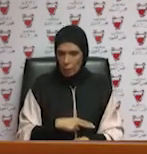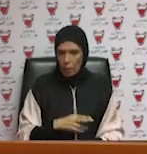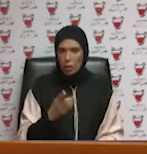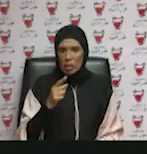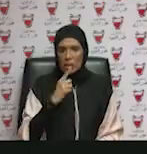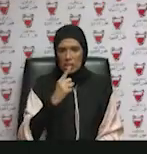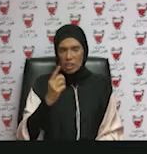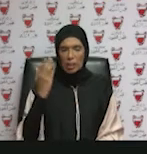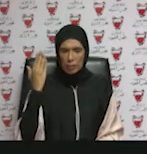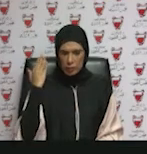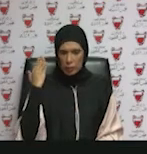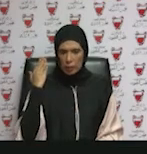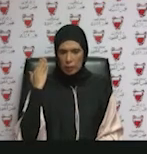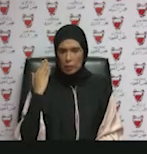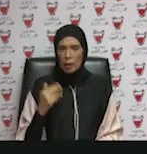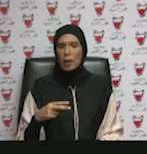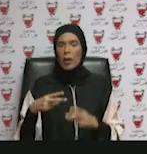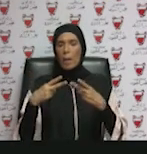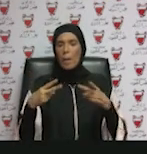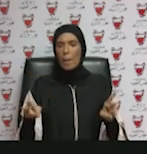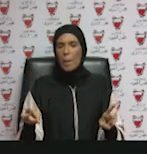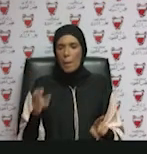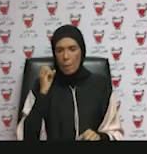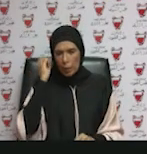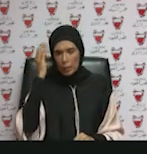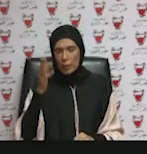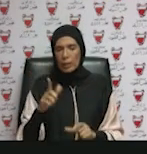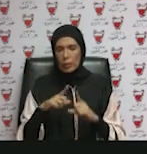الماضي بالأغلبية تماما وافق على مقترح اللجنة